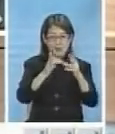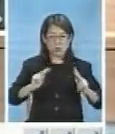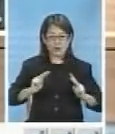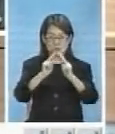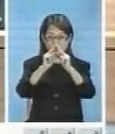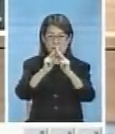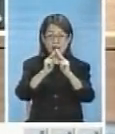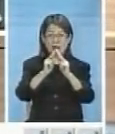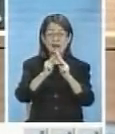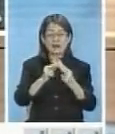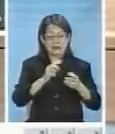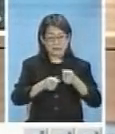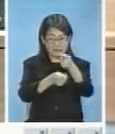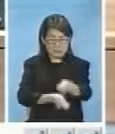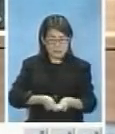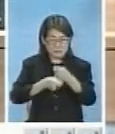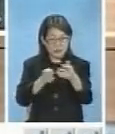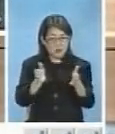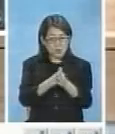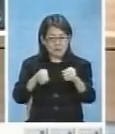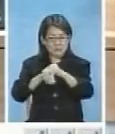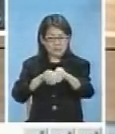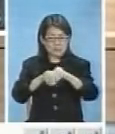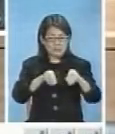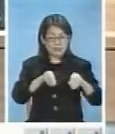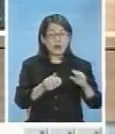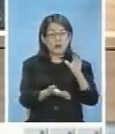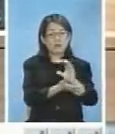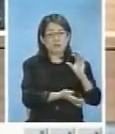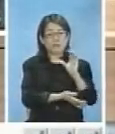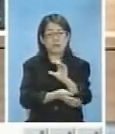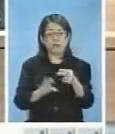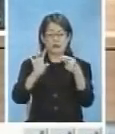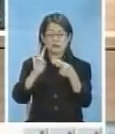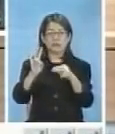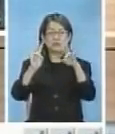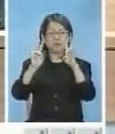รณ์และหน่วยงานในกำกับได้ตั้งงบประมาณไว้ที่